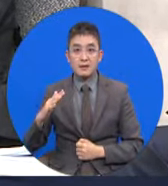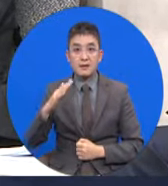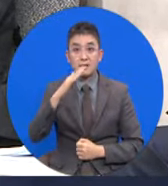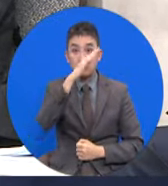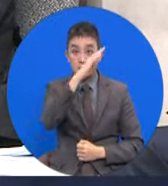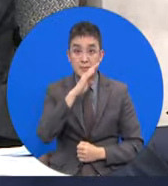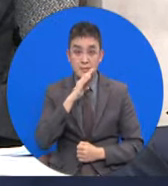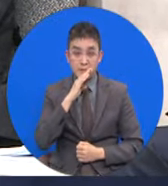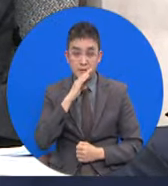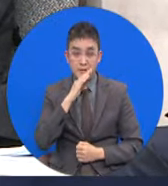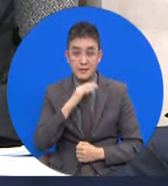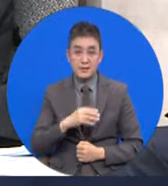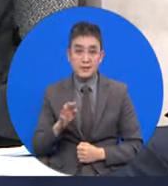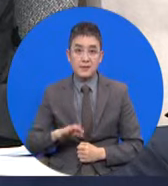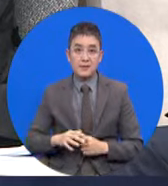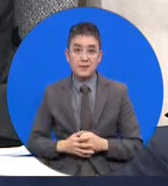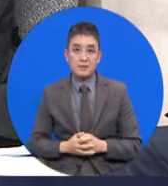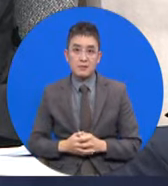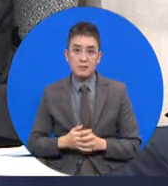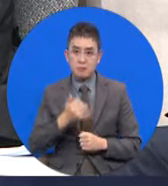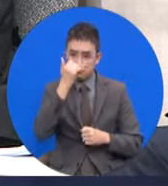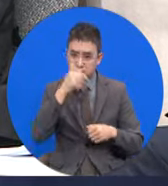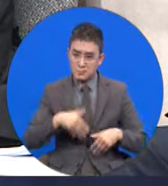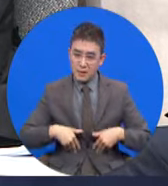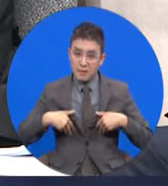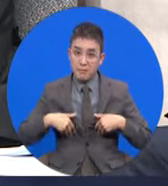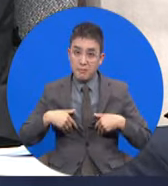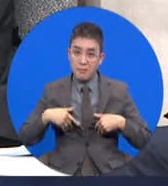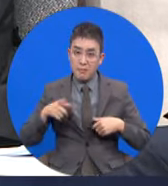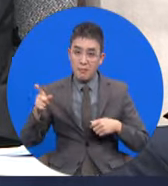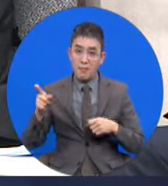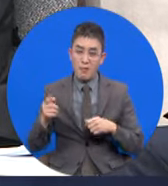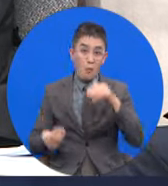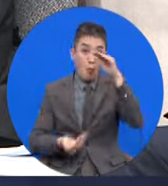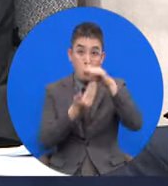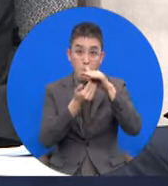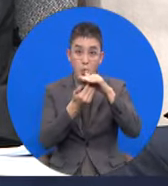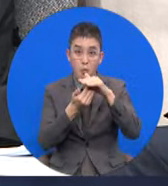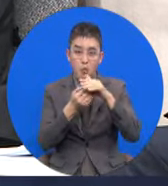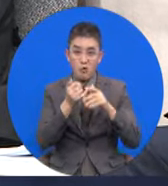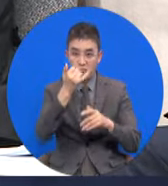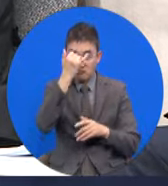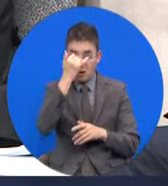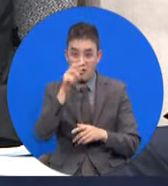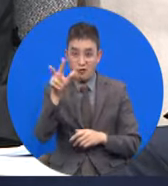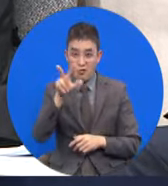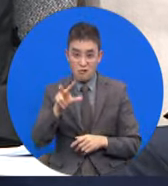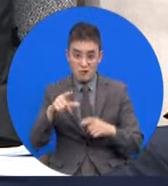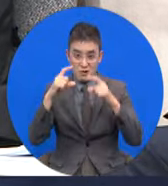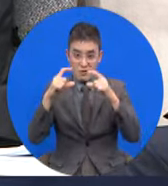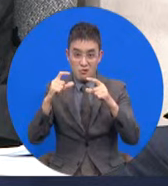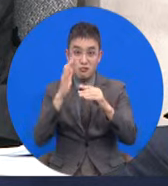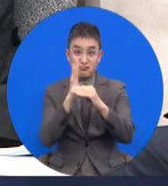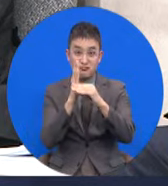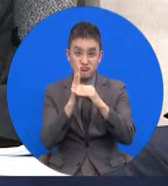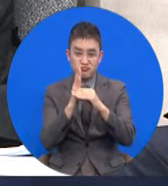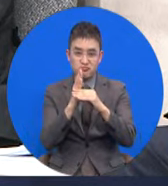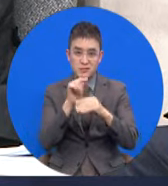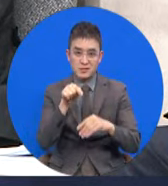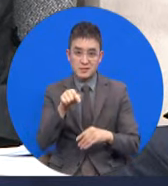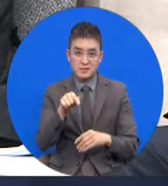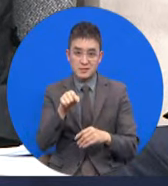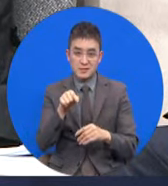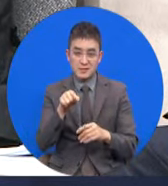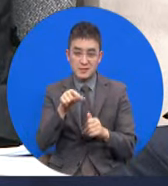투표율을 배제하고 충남, 충북의 투표율이 굉장히 좀 높다. 네. 굉장히 이 중원 지역의 캐스팅보트 역할. 야, 이 과연 이분들이